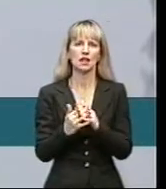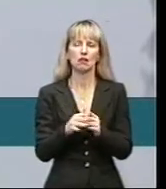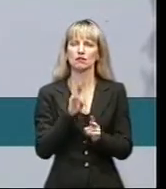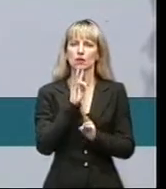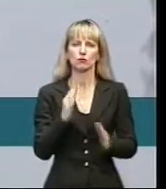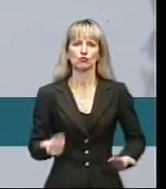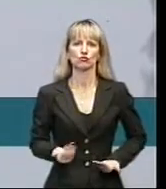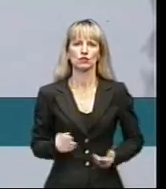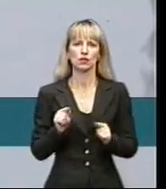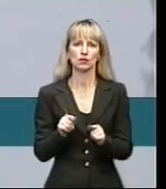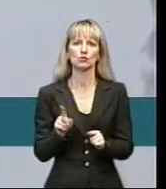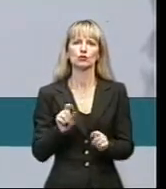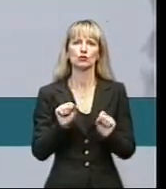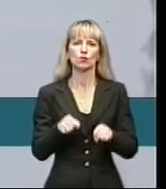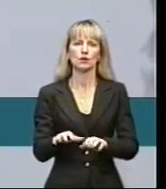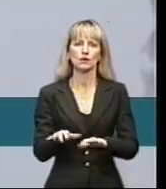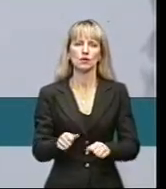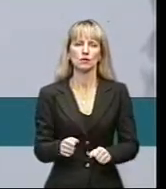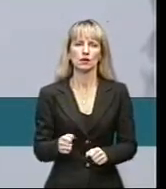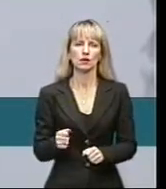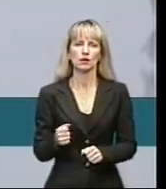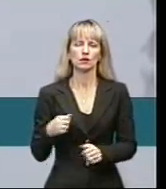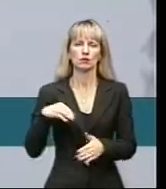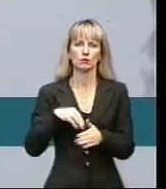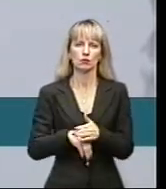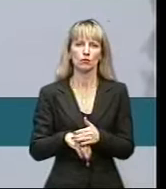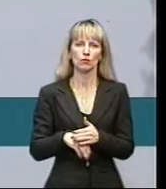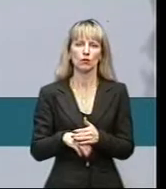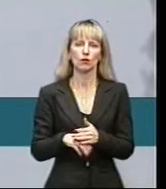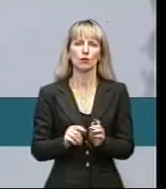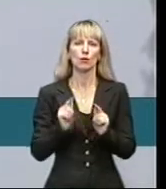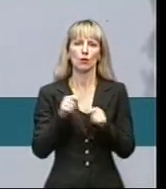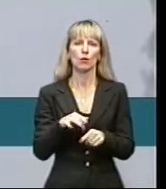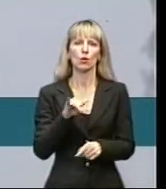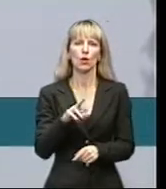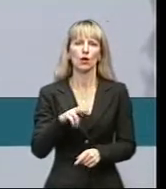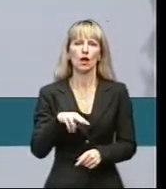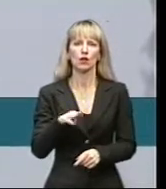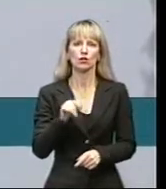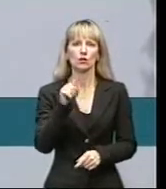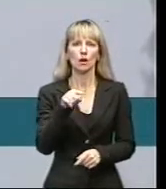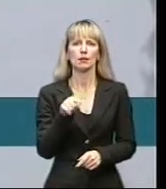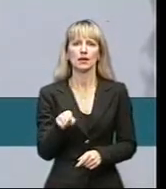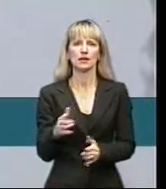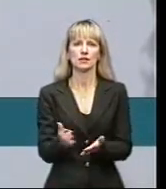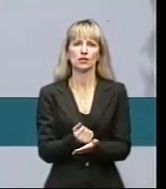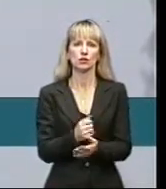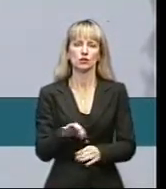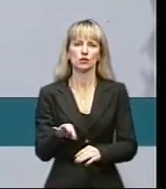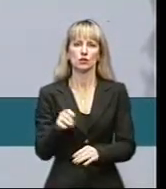життя їм. Що змогли, взяли з собою, опинились вони аж у Ялті їх знайшли.